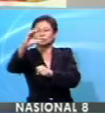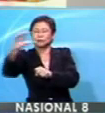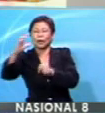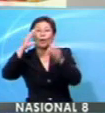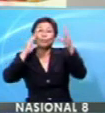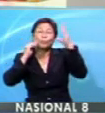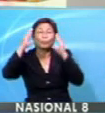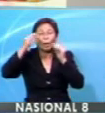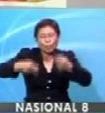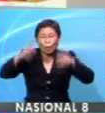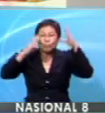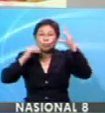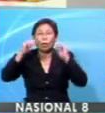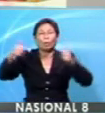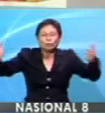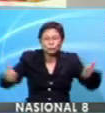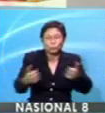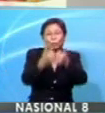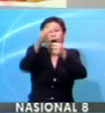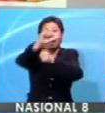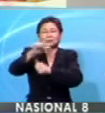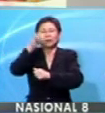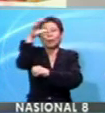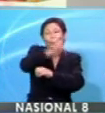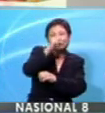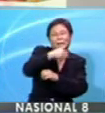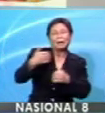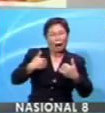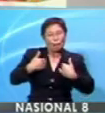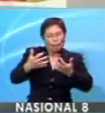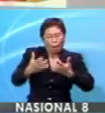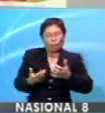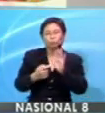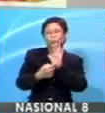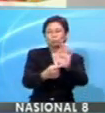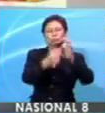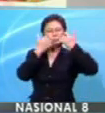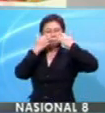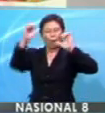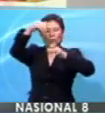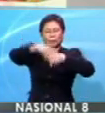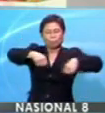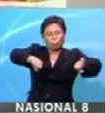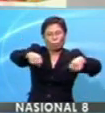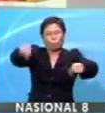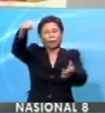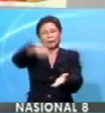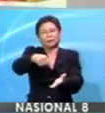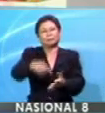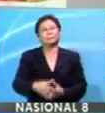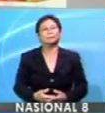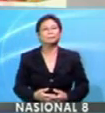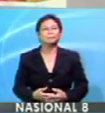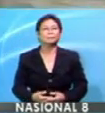beraksi di kejohanan berprestij Asia tidak akan dilepaskan Rafizah untuk pamerkan kemampuannya dalam perlumbaan ini